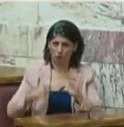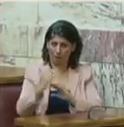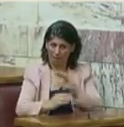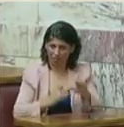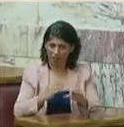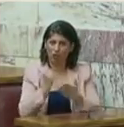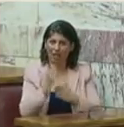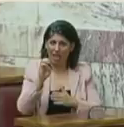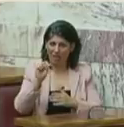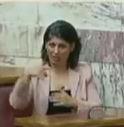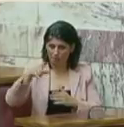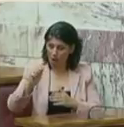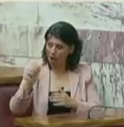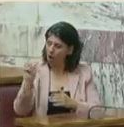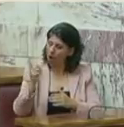ΕΣΠΑ.